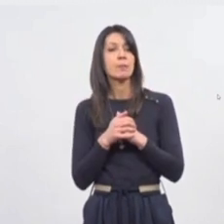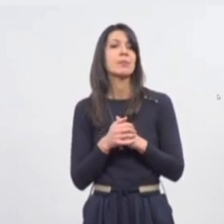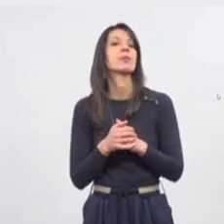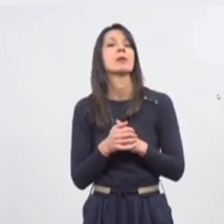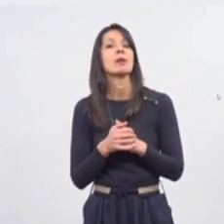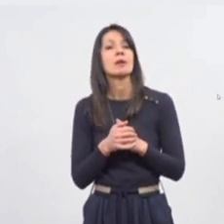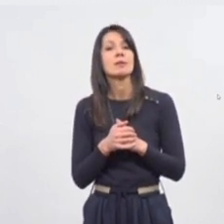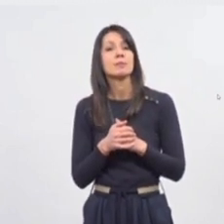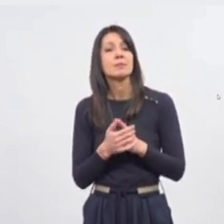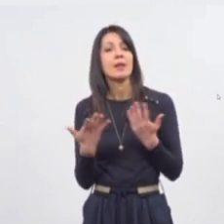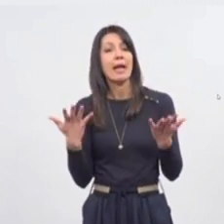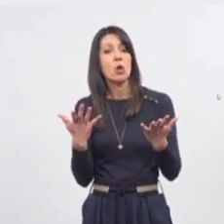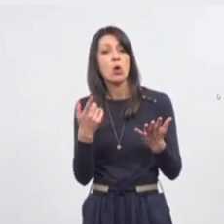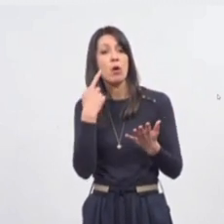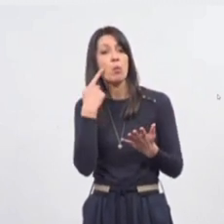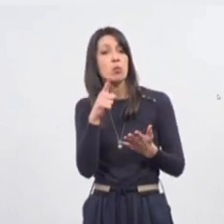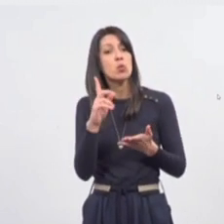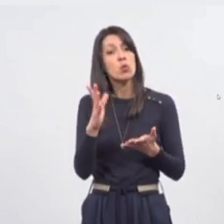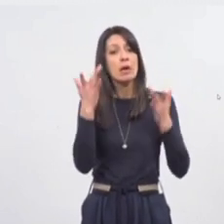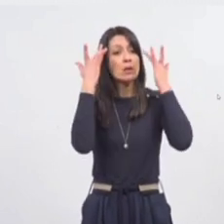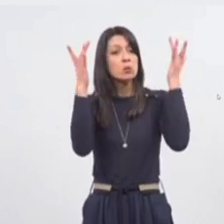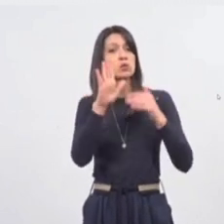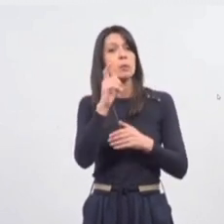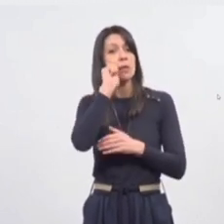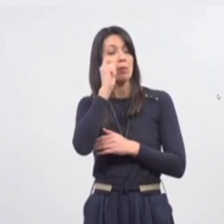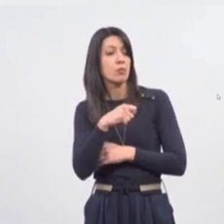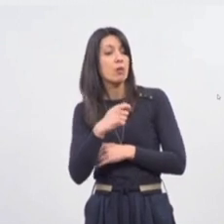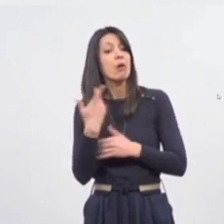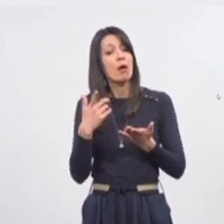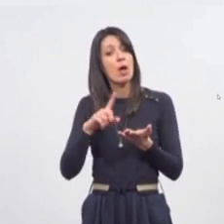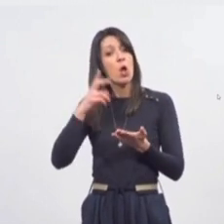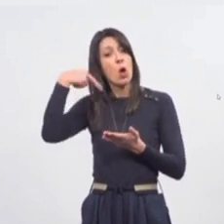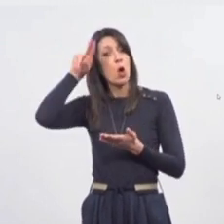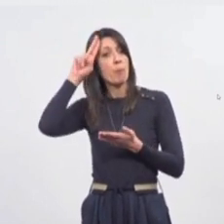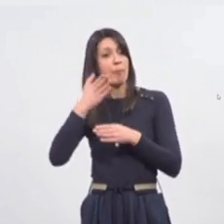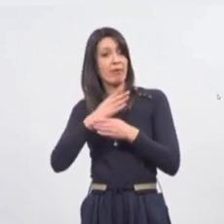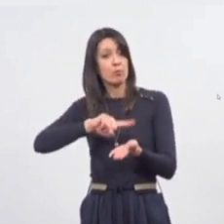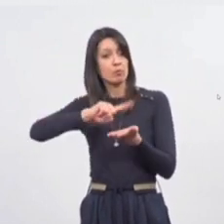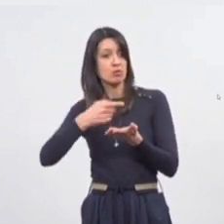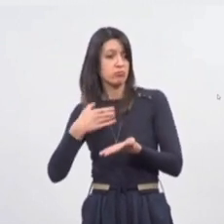européens vont-ils être débloqués ?